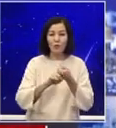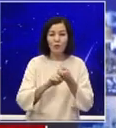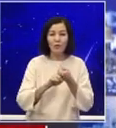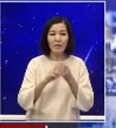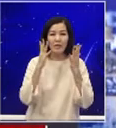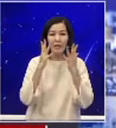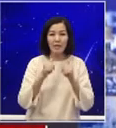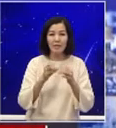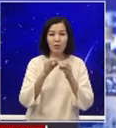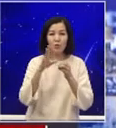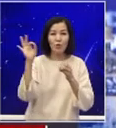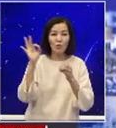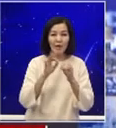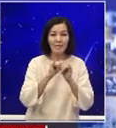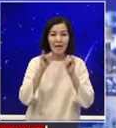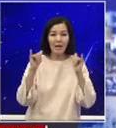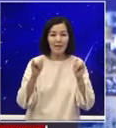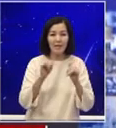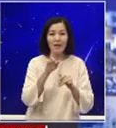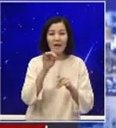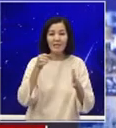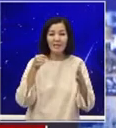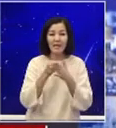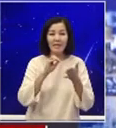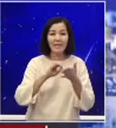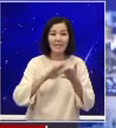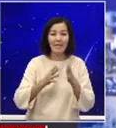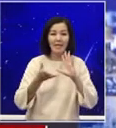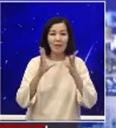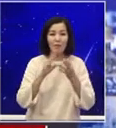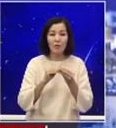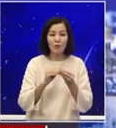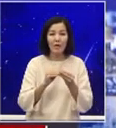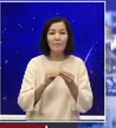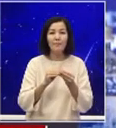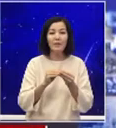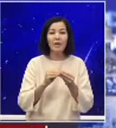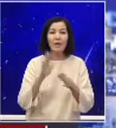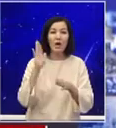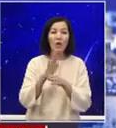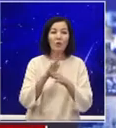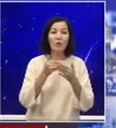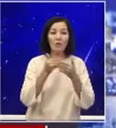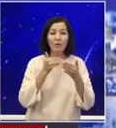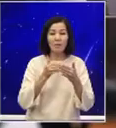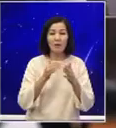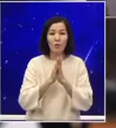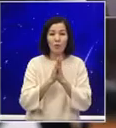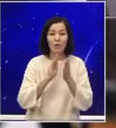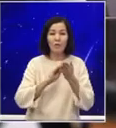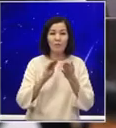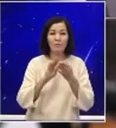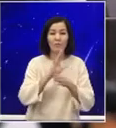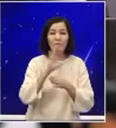қатары 14%-ға артқан. Қазан айына дейін тіркелген деректер бойынша, яғни бұл қаулы шықпай тұрып, өтінім жіберген дәрігерлер